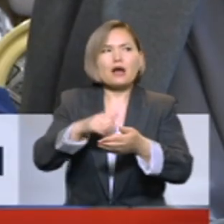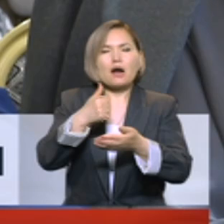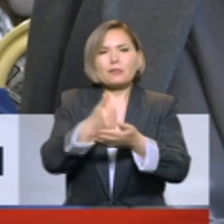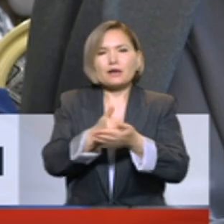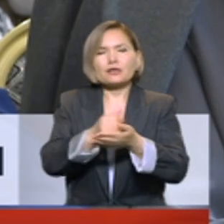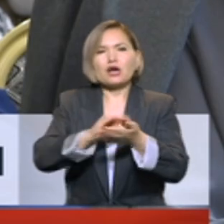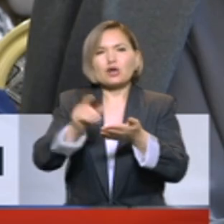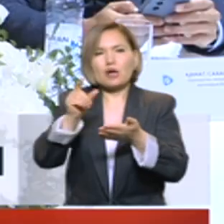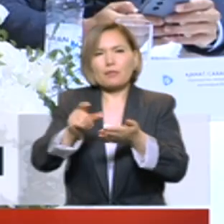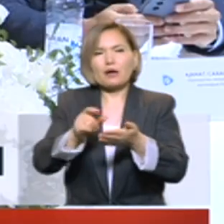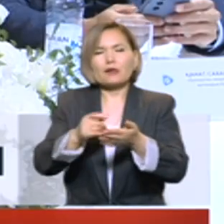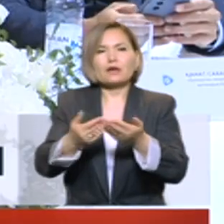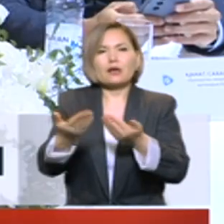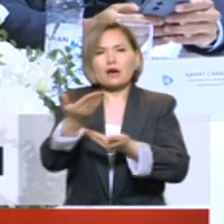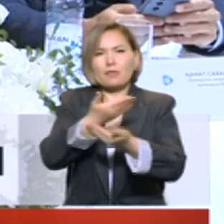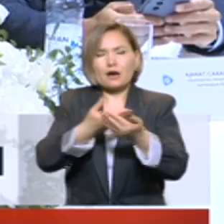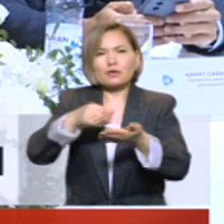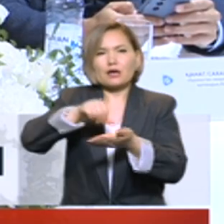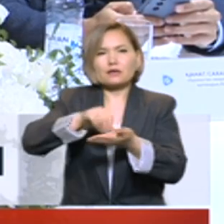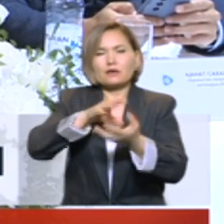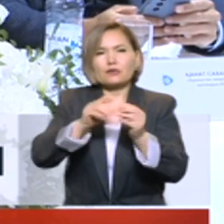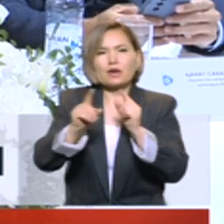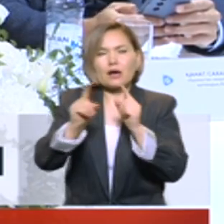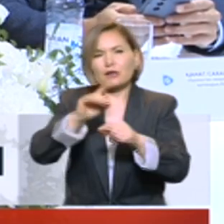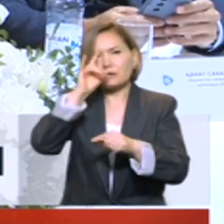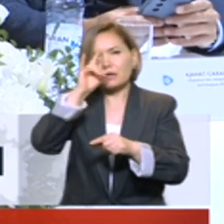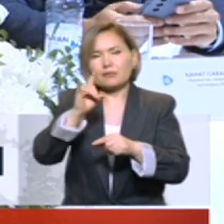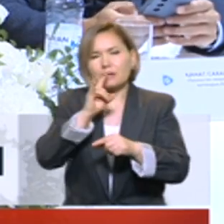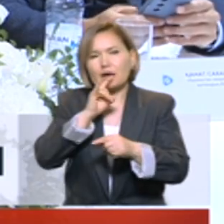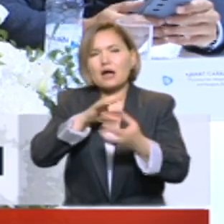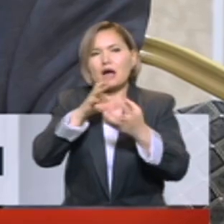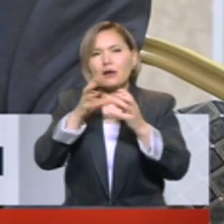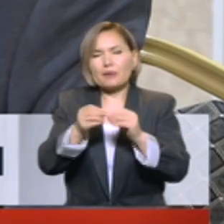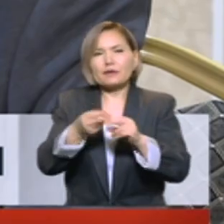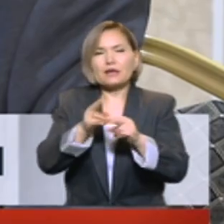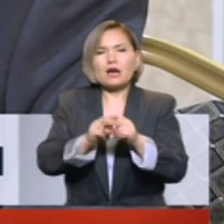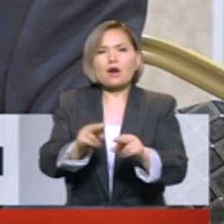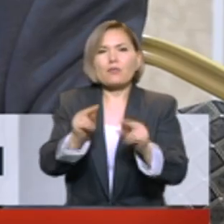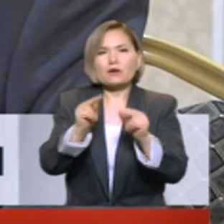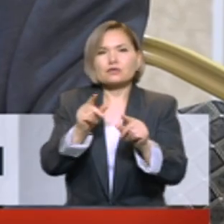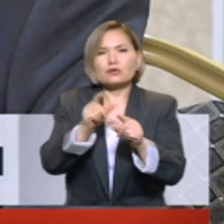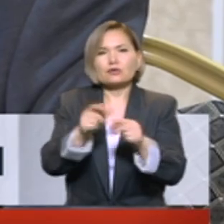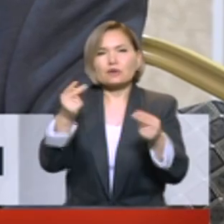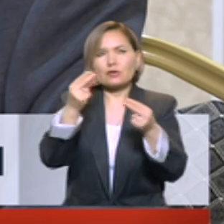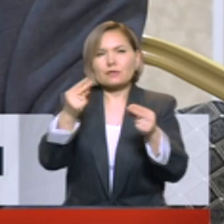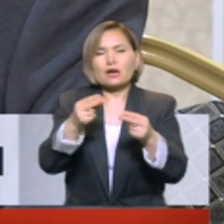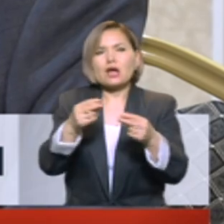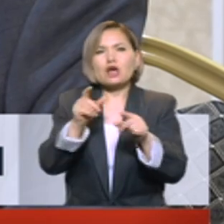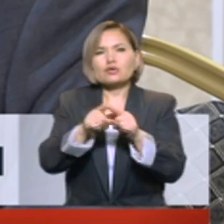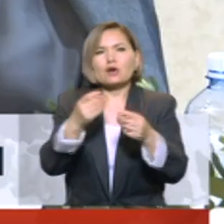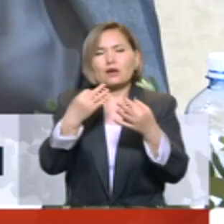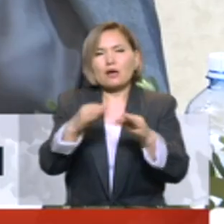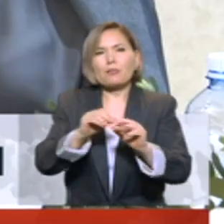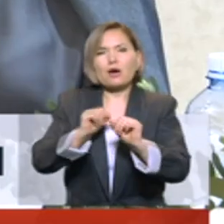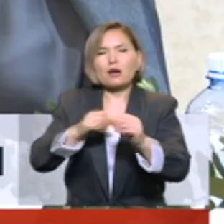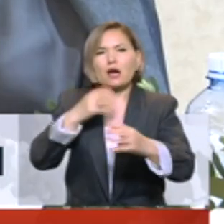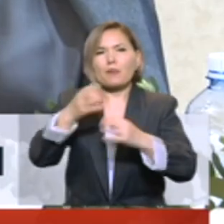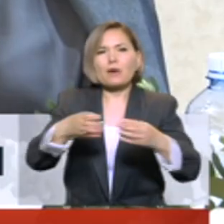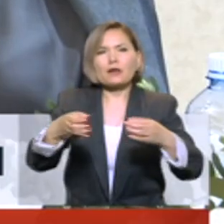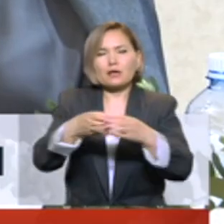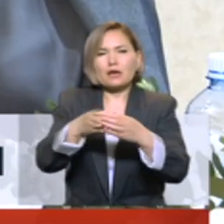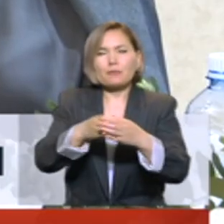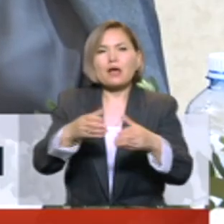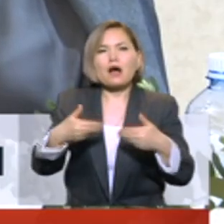мен журналистер, қоғам қайраткерлері қатысты. Басқосу Қазақстан медиа альянсы мен әділ сөз, сөз бостандығын қорғау халықаралық